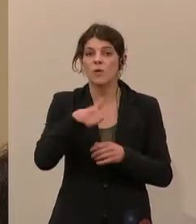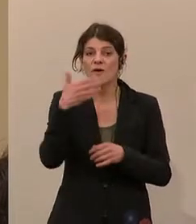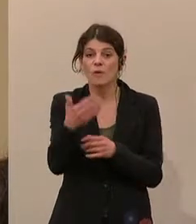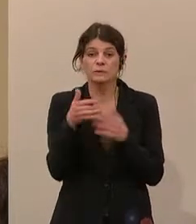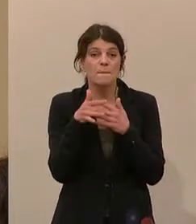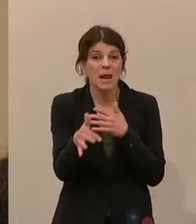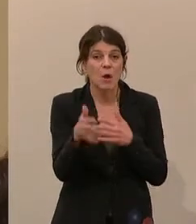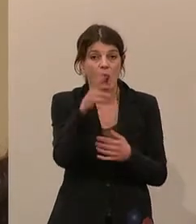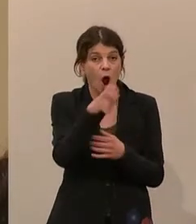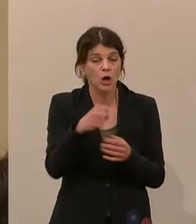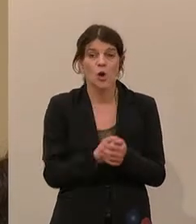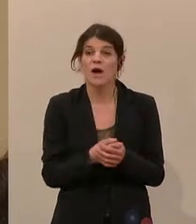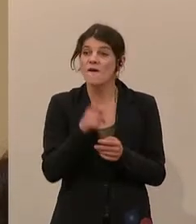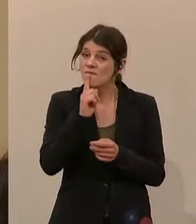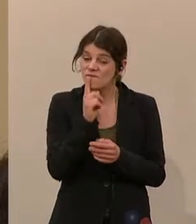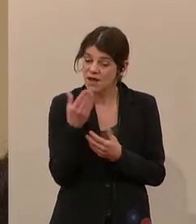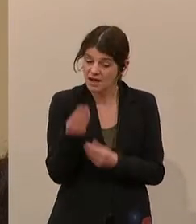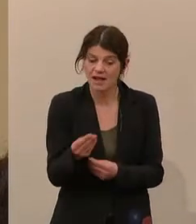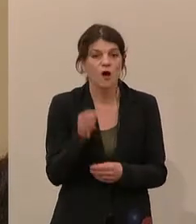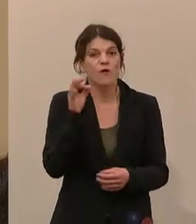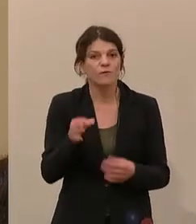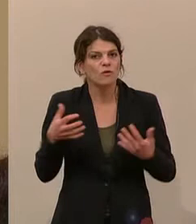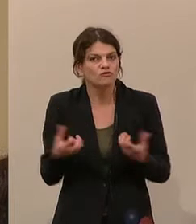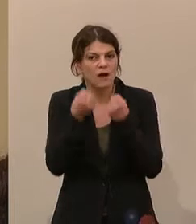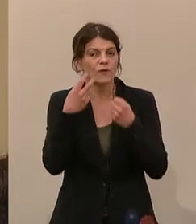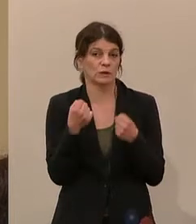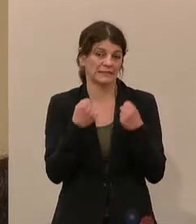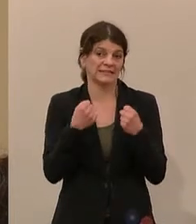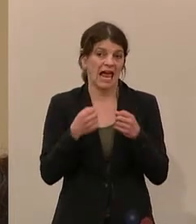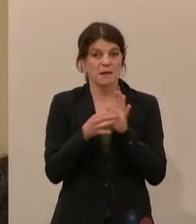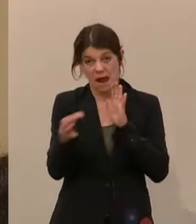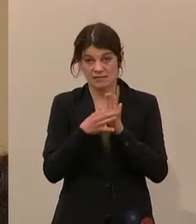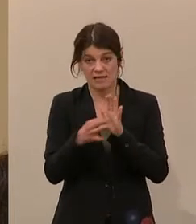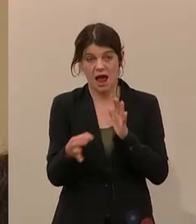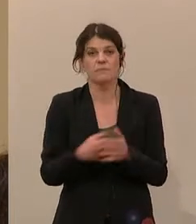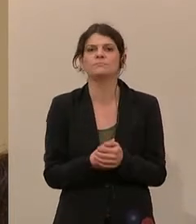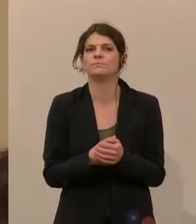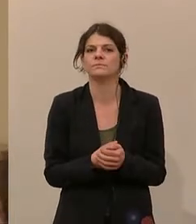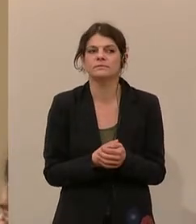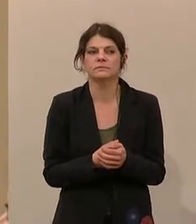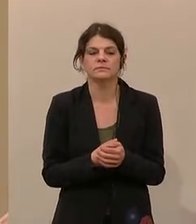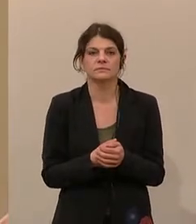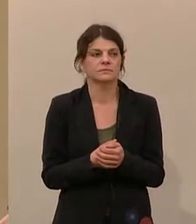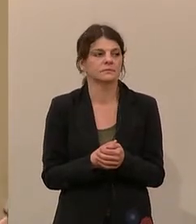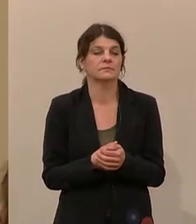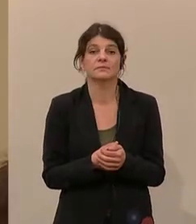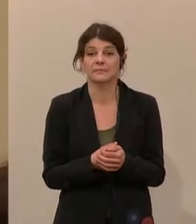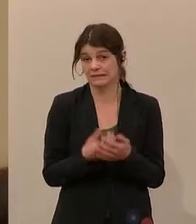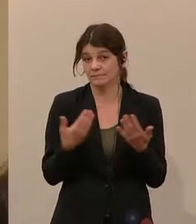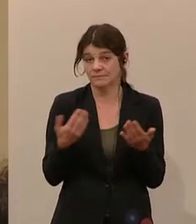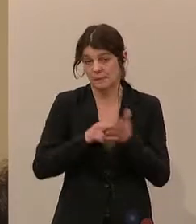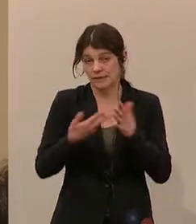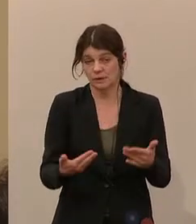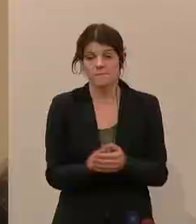150 Millionen Euro weniger für die Schaffung von Sicherheitsmaßnahmen sind